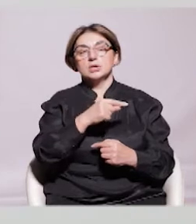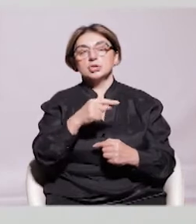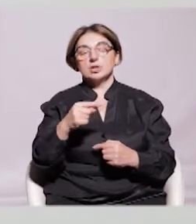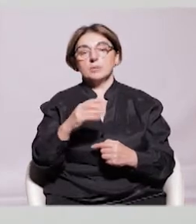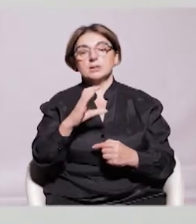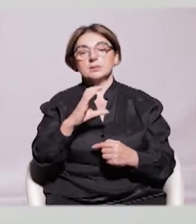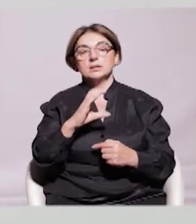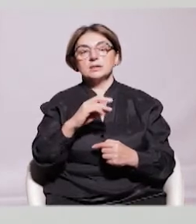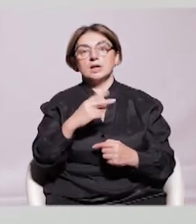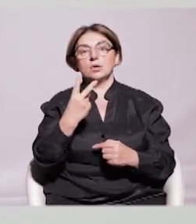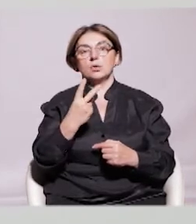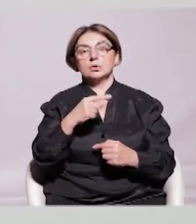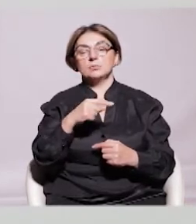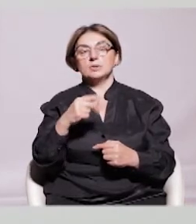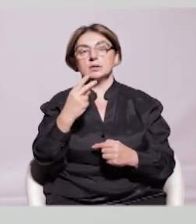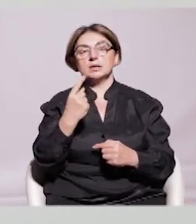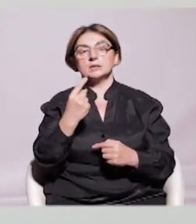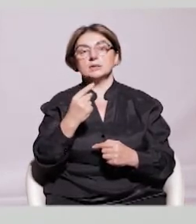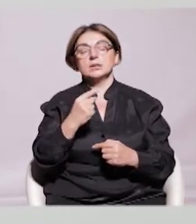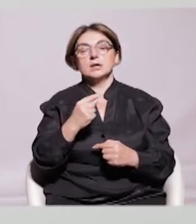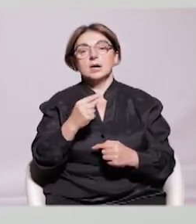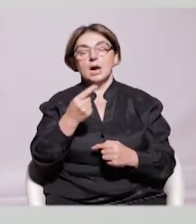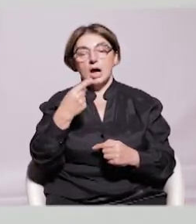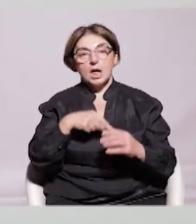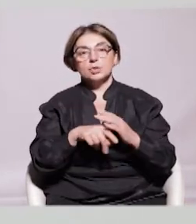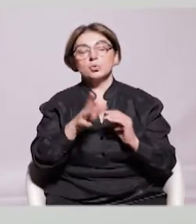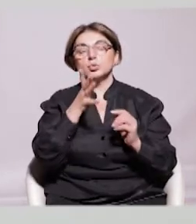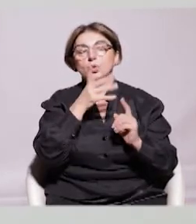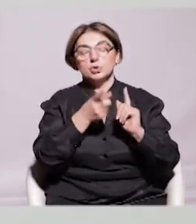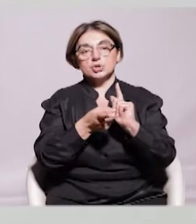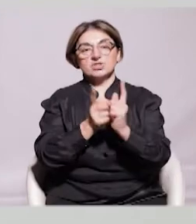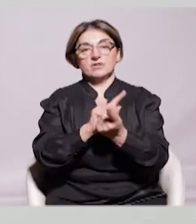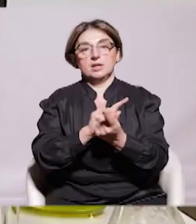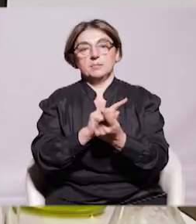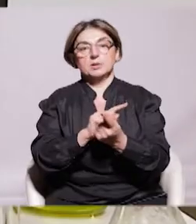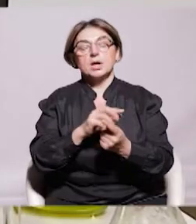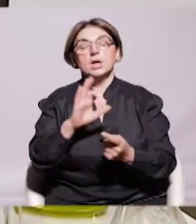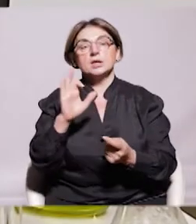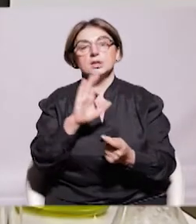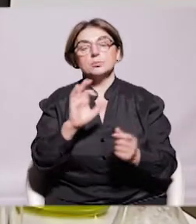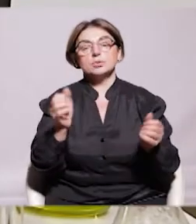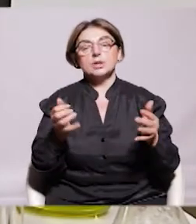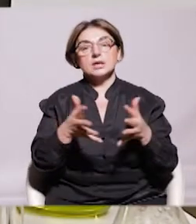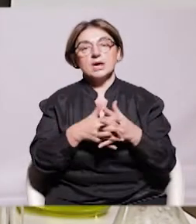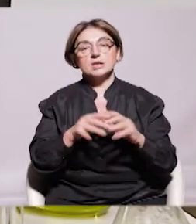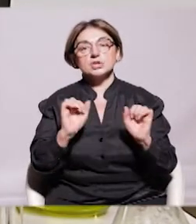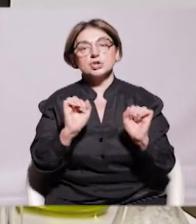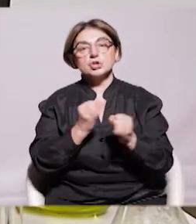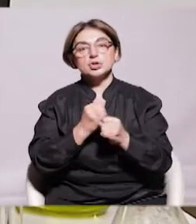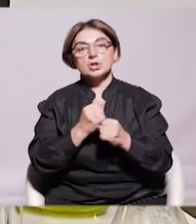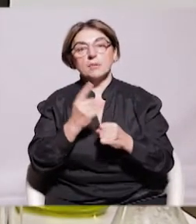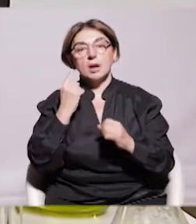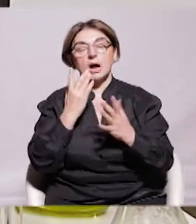ასევე შეფარდებული T2 მინუს T1, ანუ დროის ცვლილებასთან. ქიმიური რეაქციის